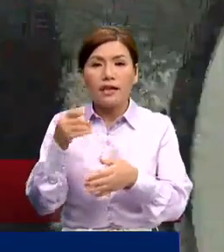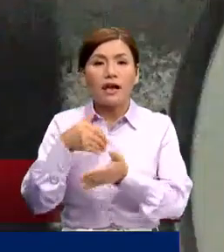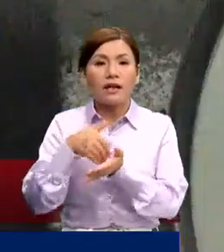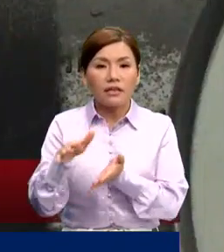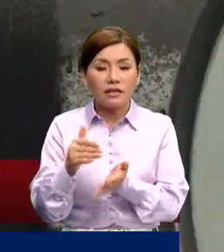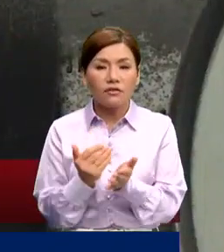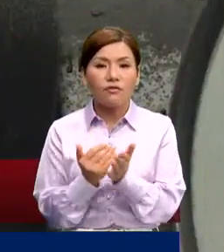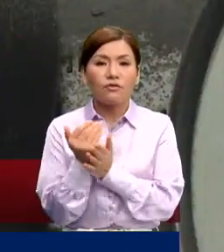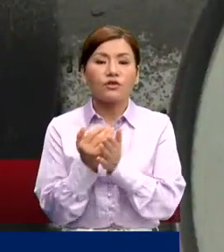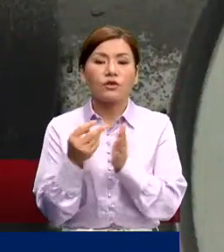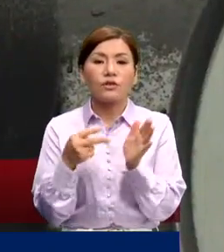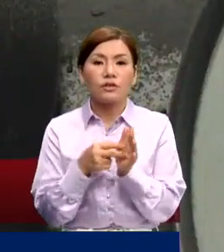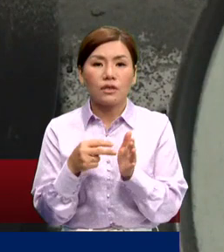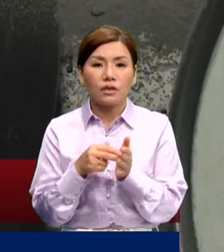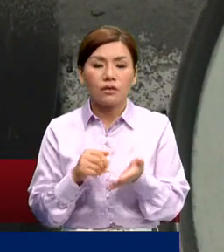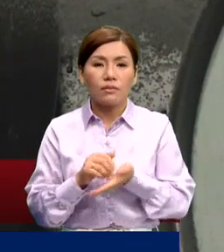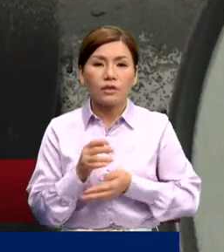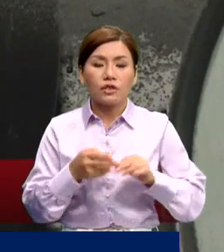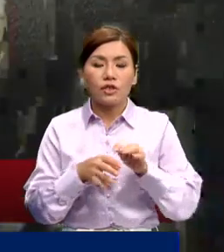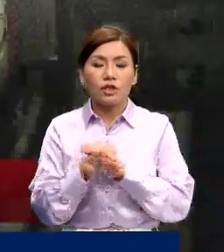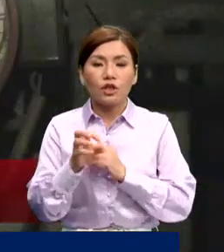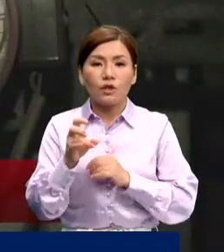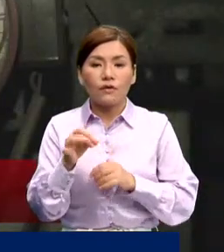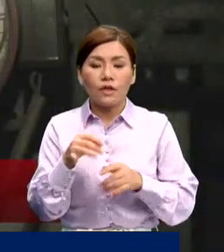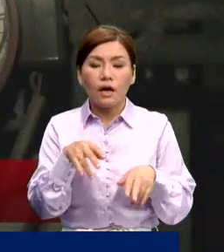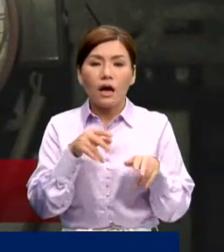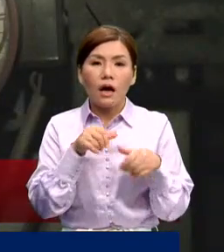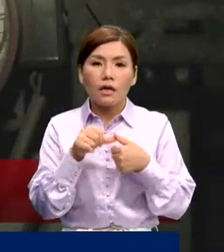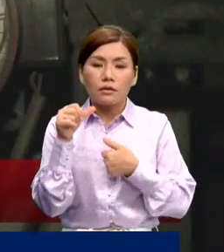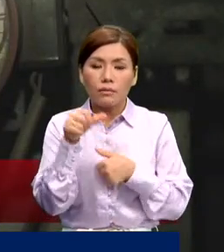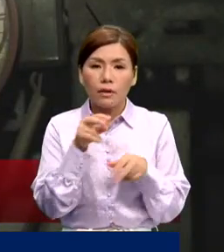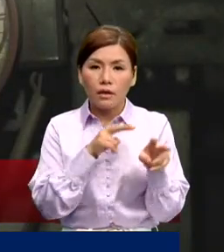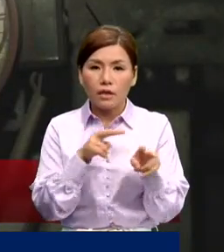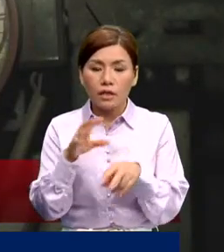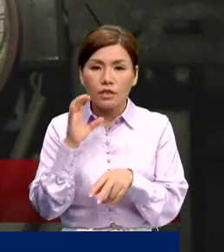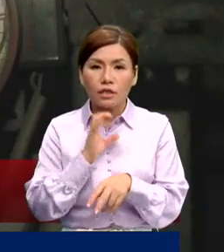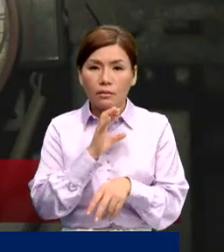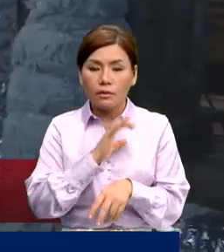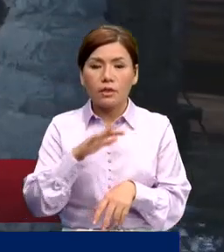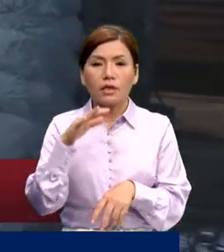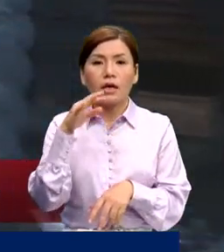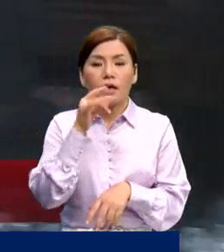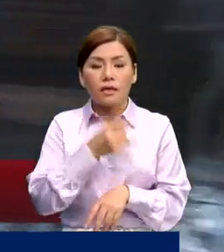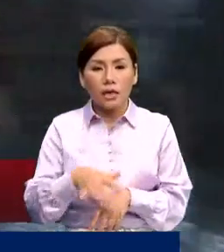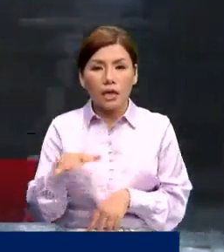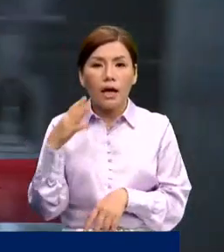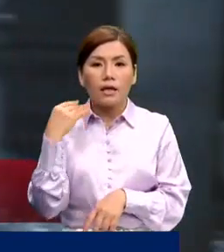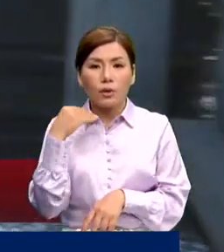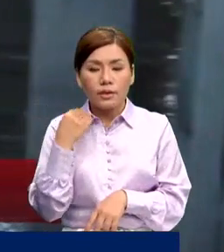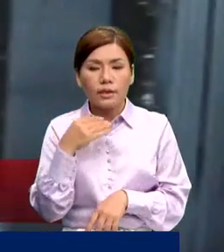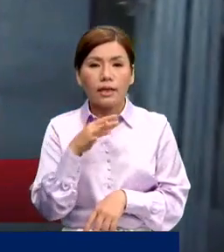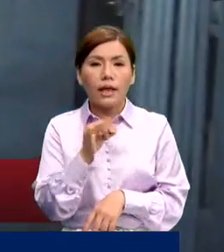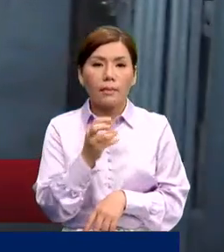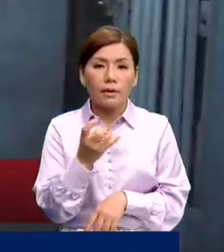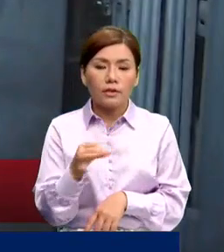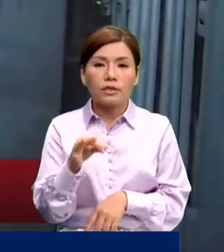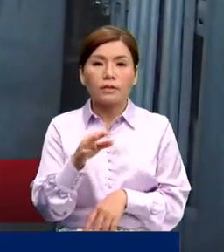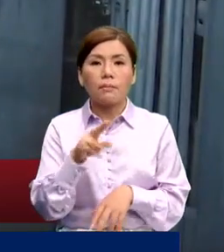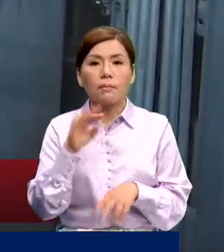более высокую цену. По словам министра, особого контроля сейчас требуют Северо-Казахстанская, Туркестанская, Абайская, Мангыстауская,